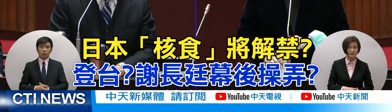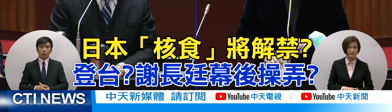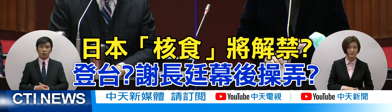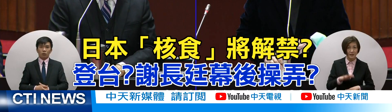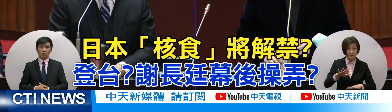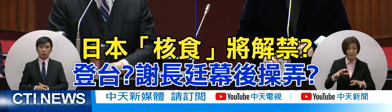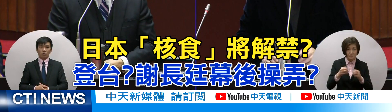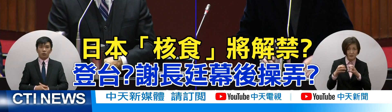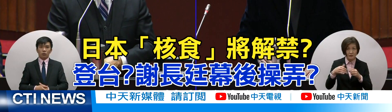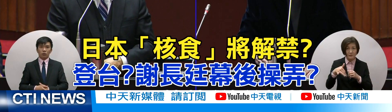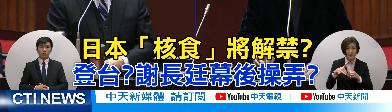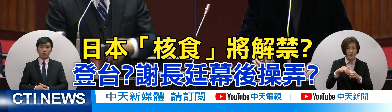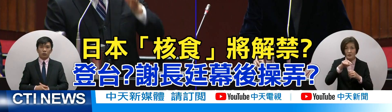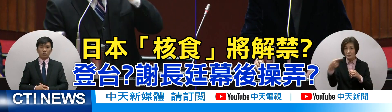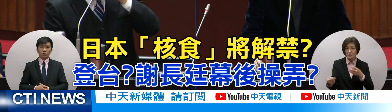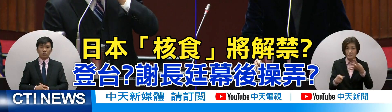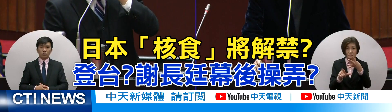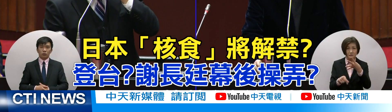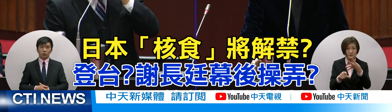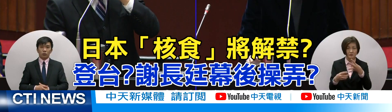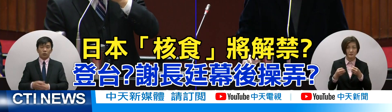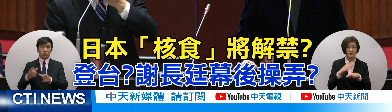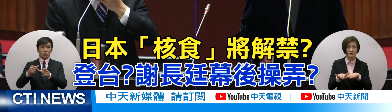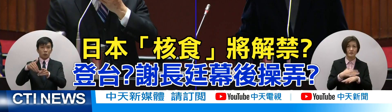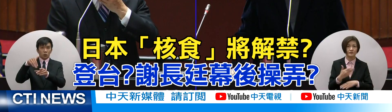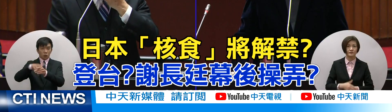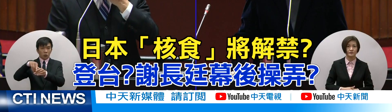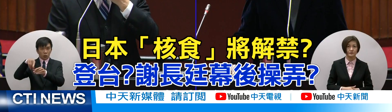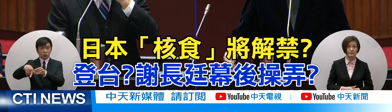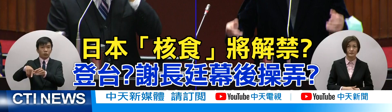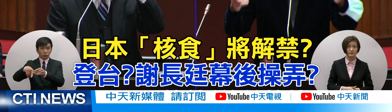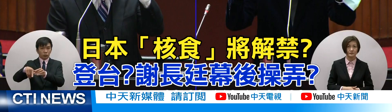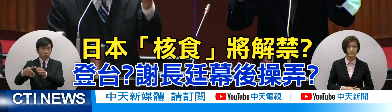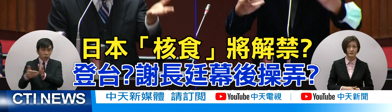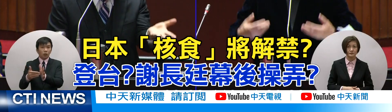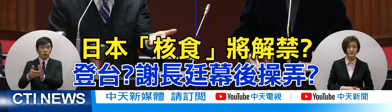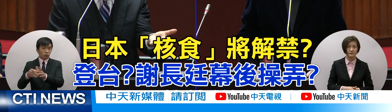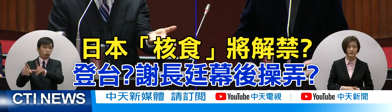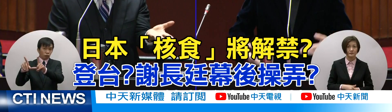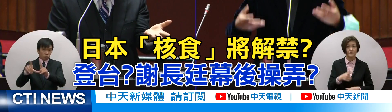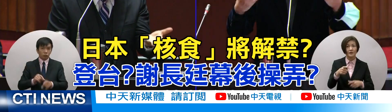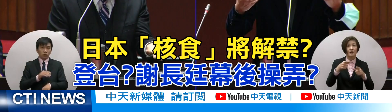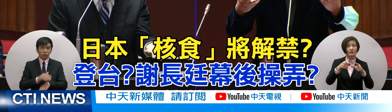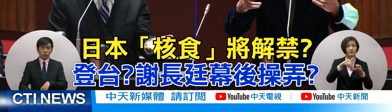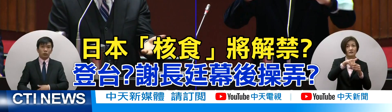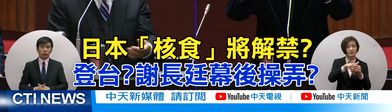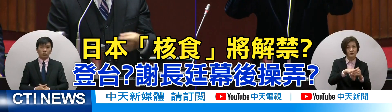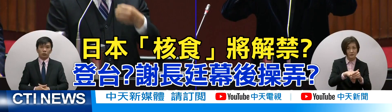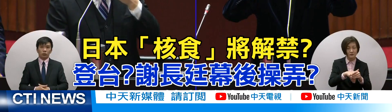现在没有，下个月呢？ 我们公投的结果，我们都会尊重，然后都照公投法来